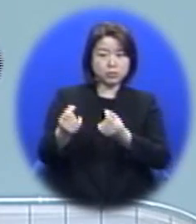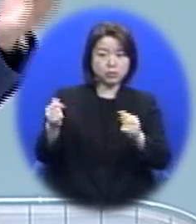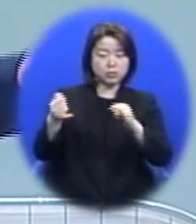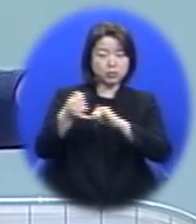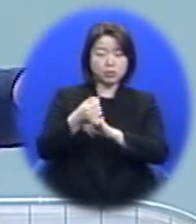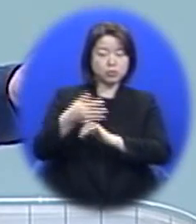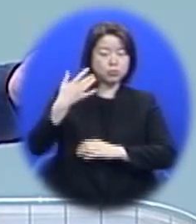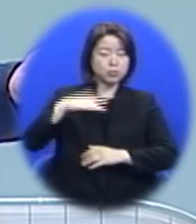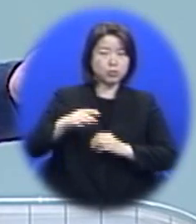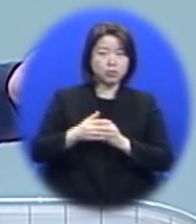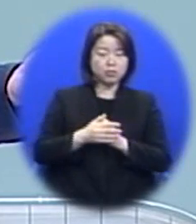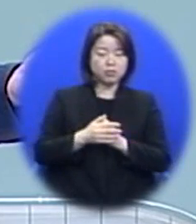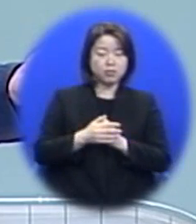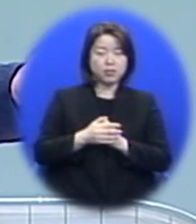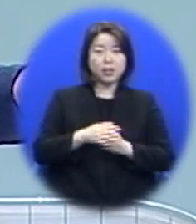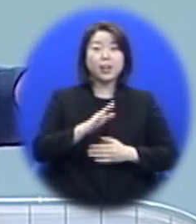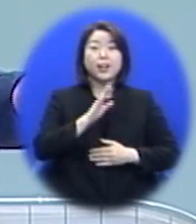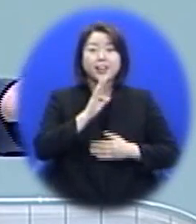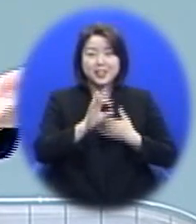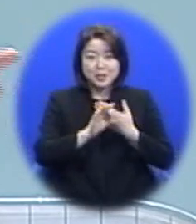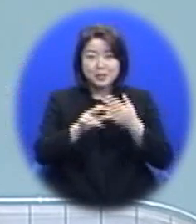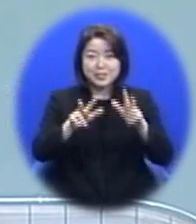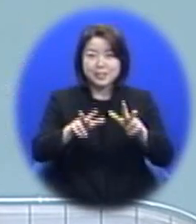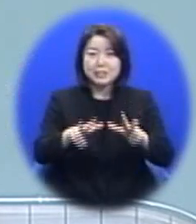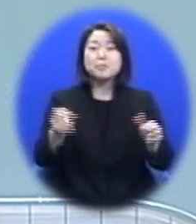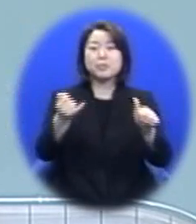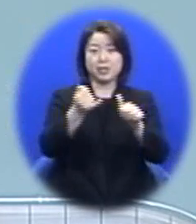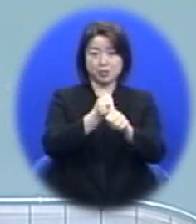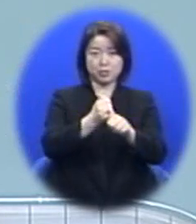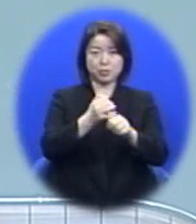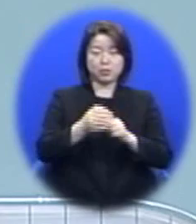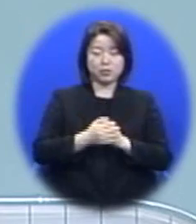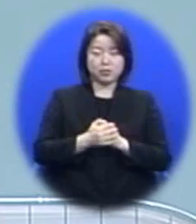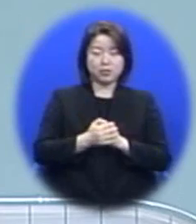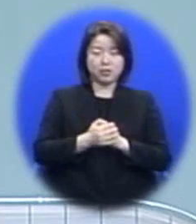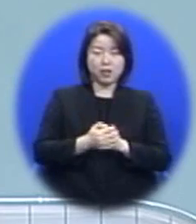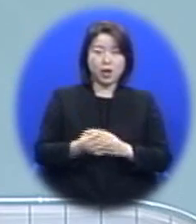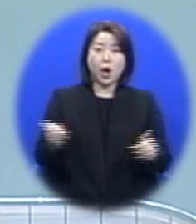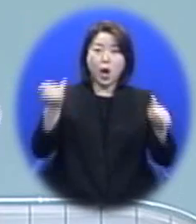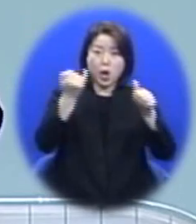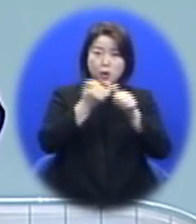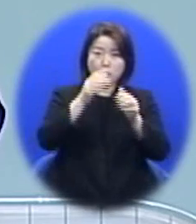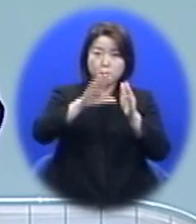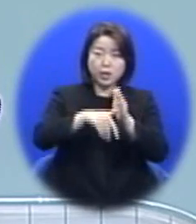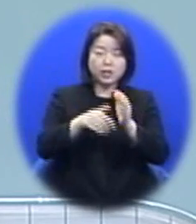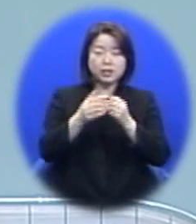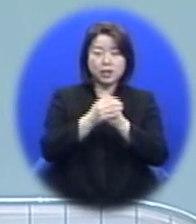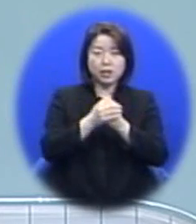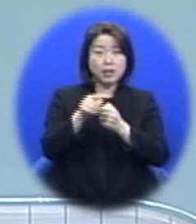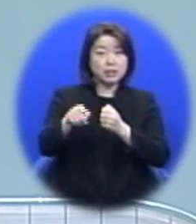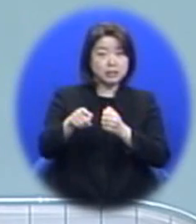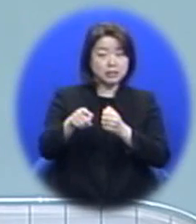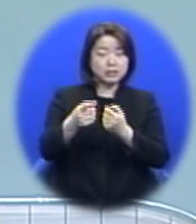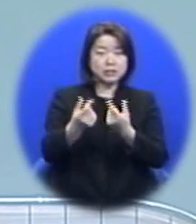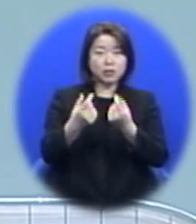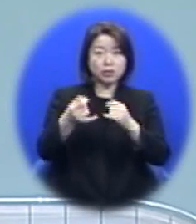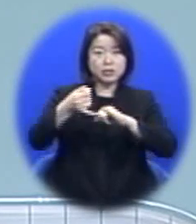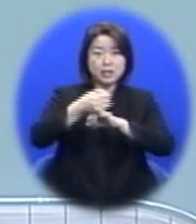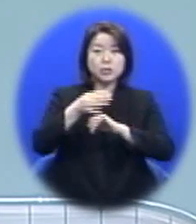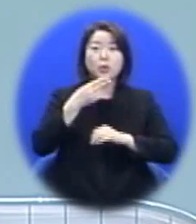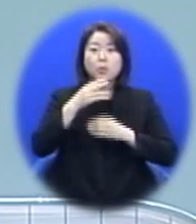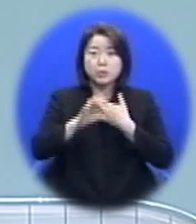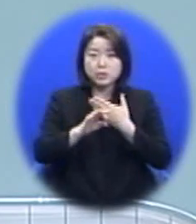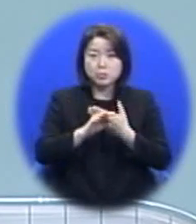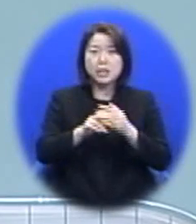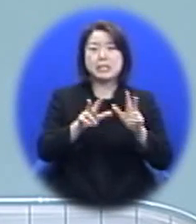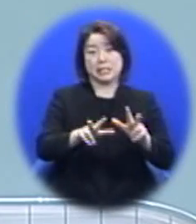그러면 지금 하면 되잖아요. 네? 결혼식 할 때 안 했으면 이제 말씀을 보니까 아, 남편과 아내는